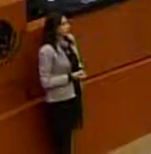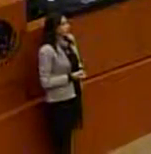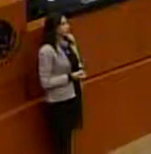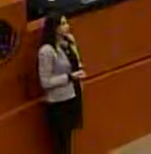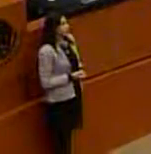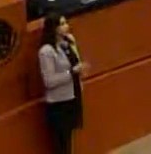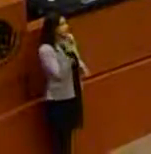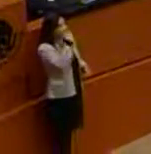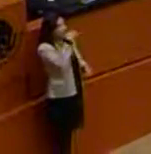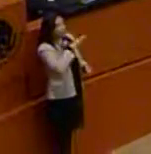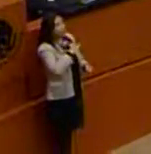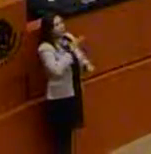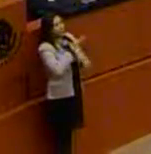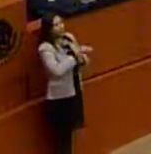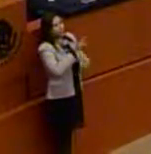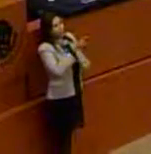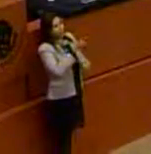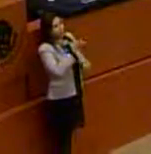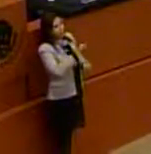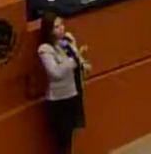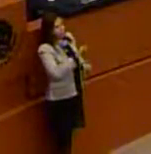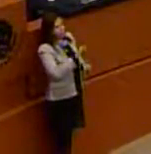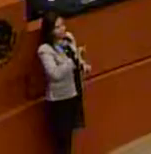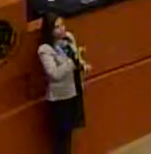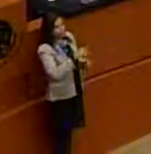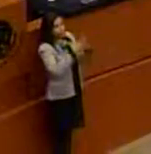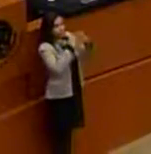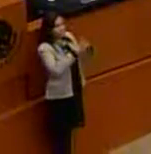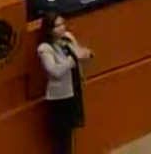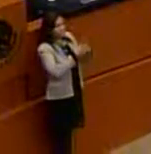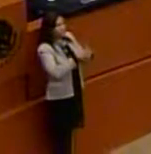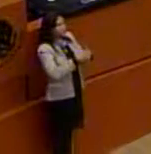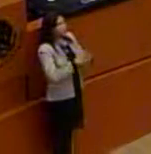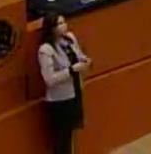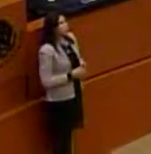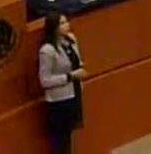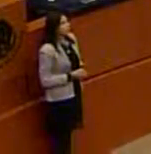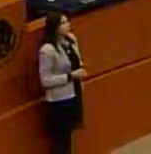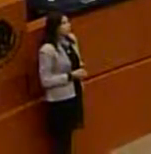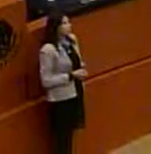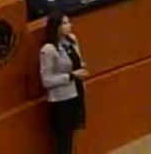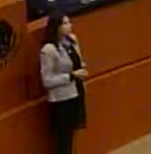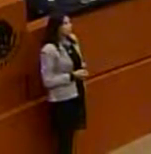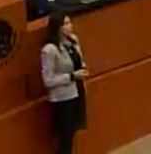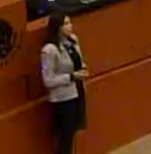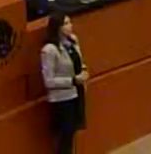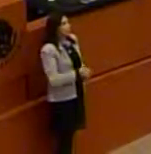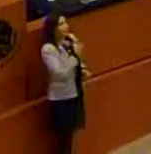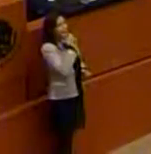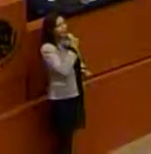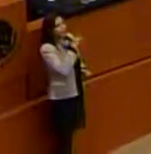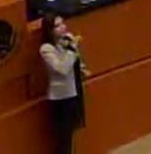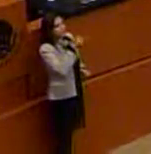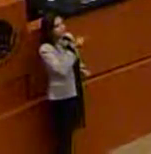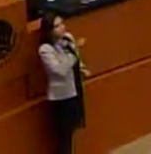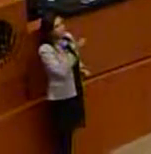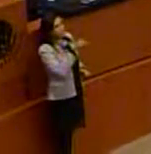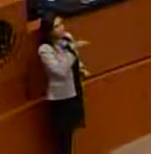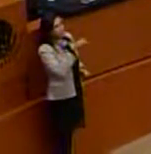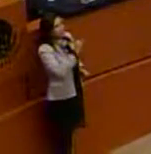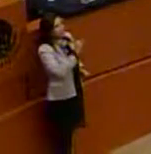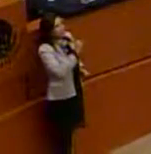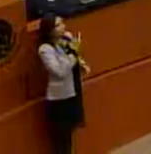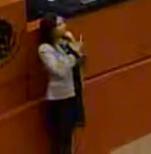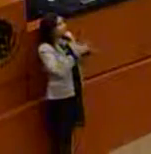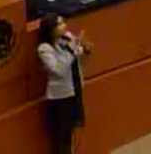faveur du RBI, l'entrepreneur multimilliardaire allemand M. Götz Werner, un self-made man, a coutume de dire